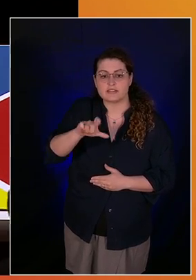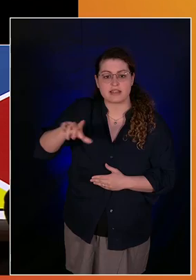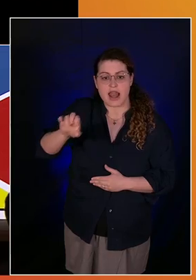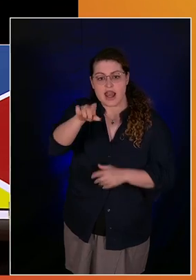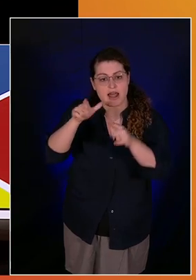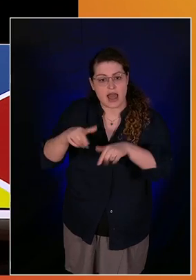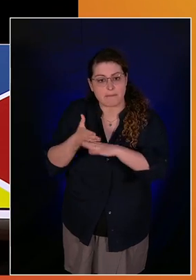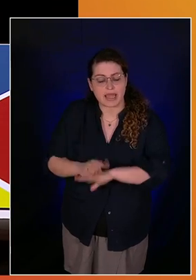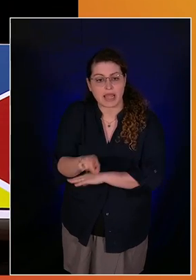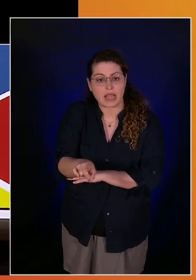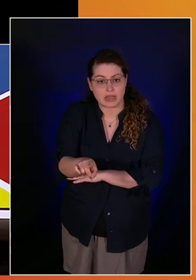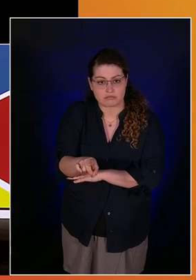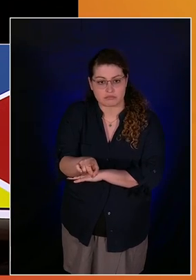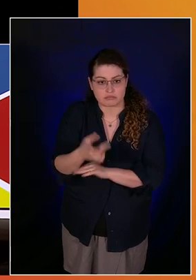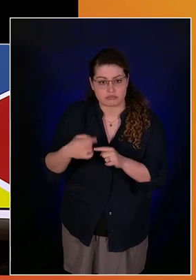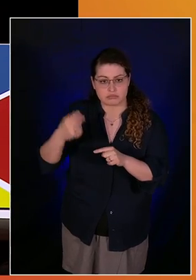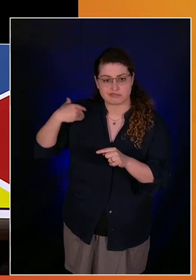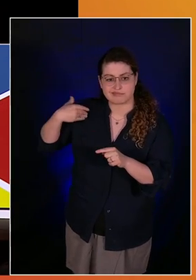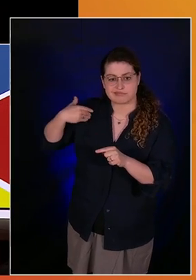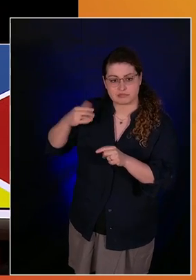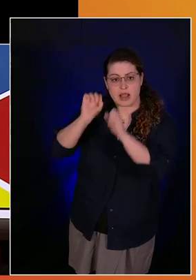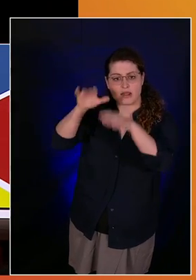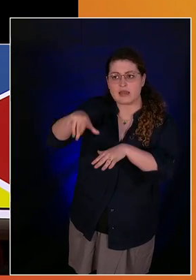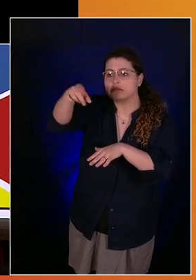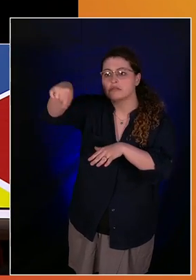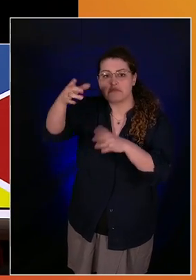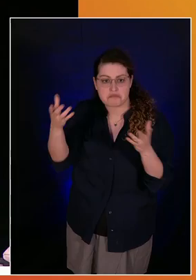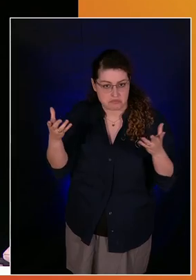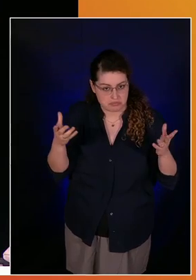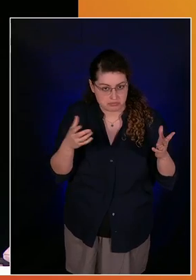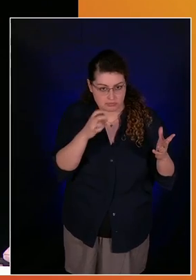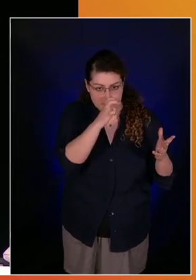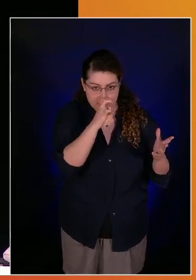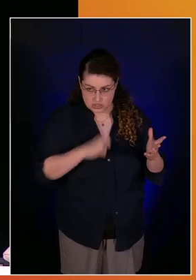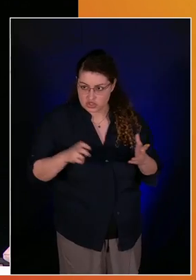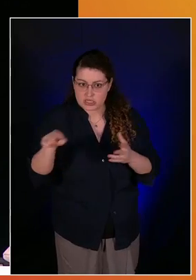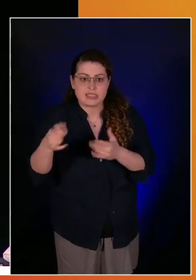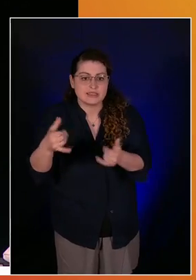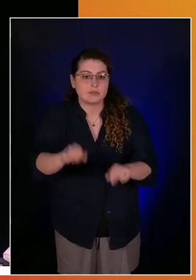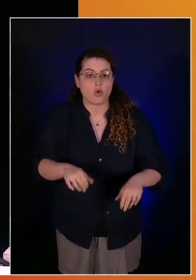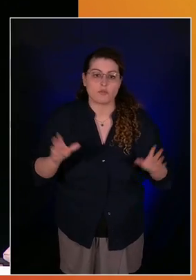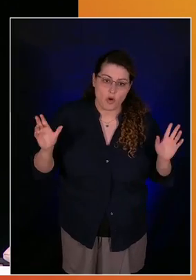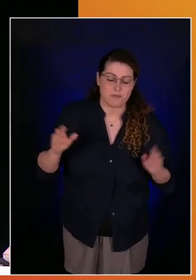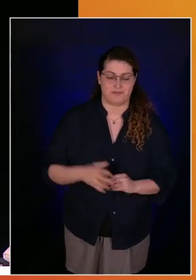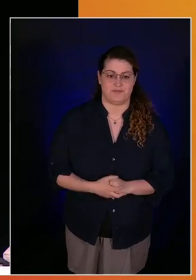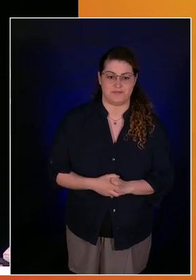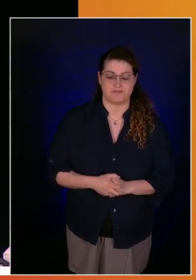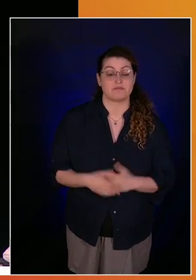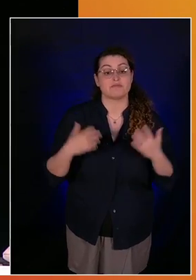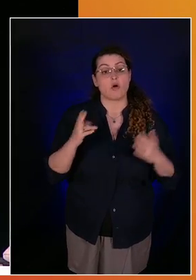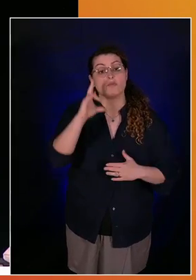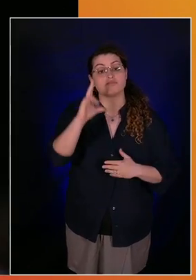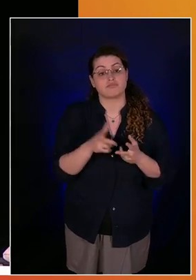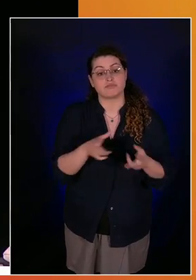tribune puisqu'il a été oublié dans les locaux là-bas je sais pas bref euh pour commencer cette séance